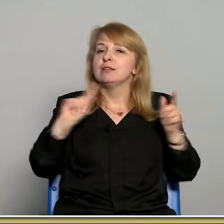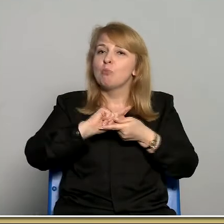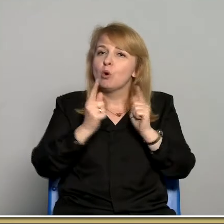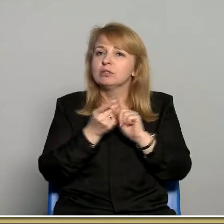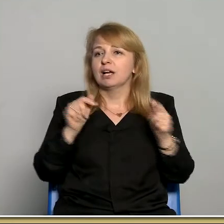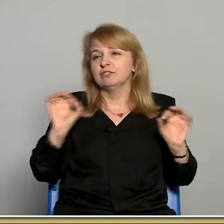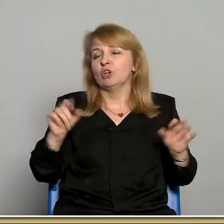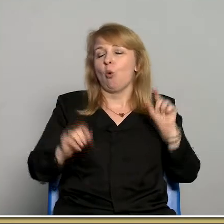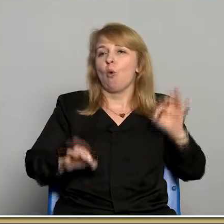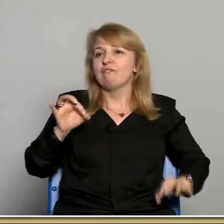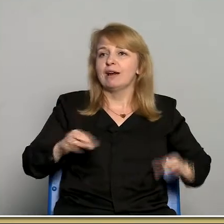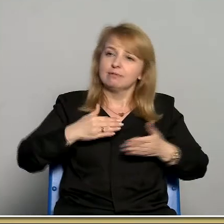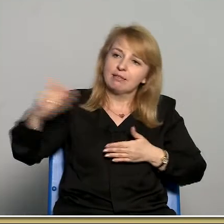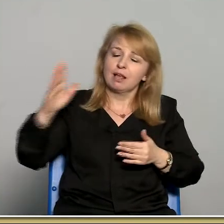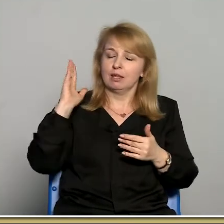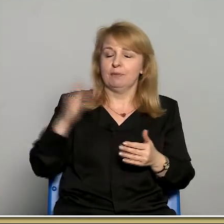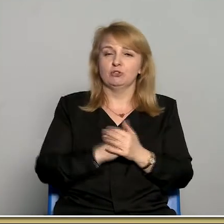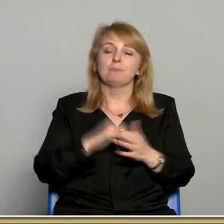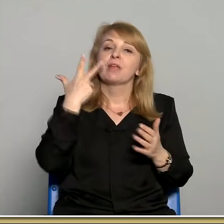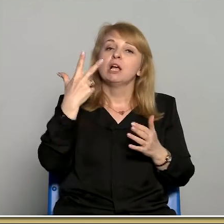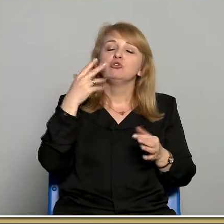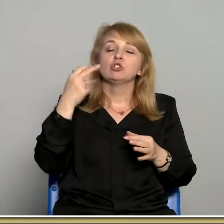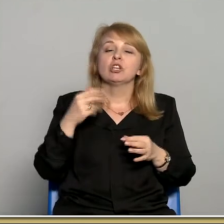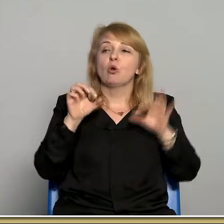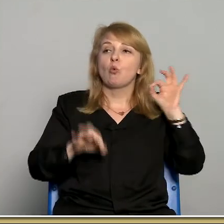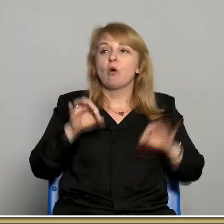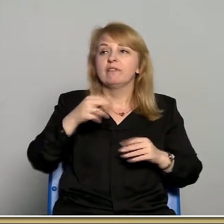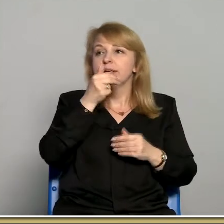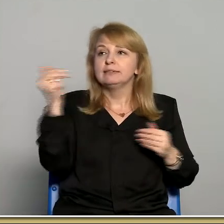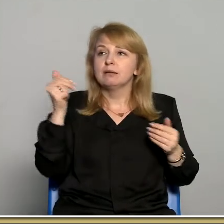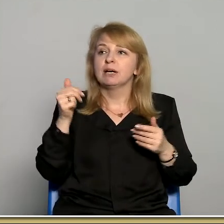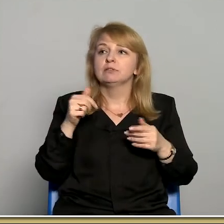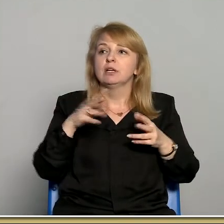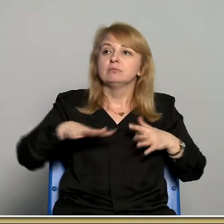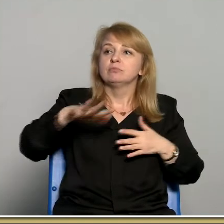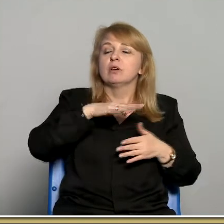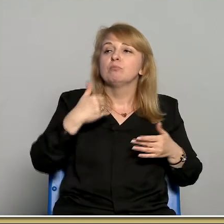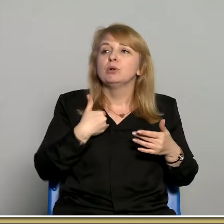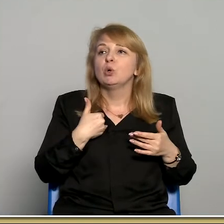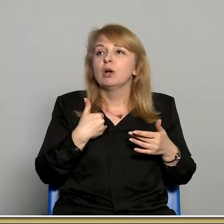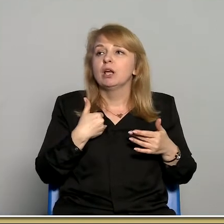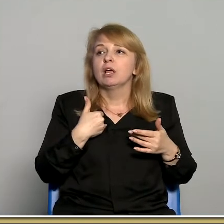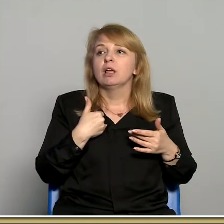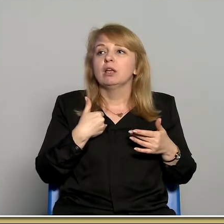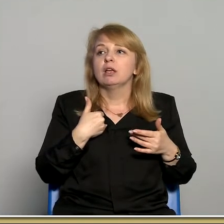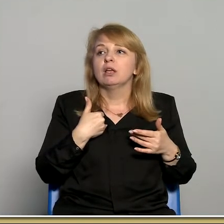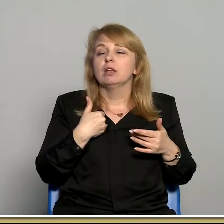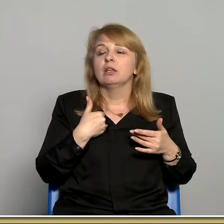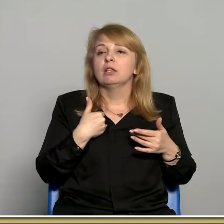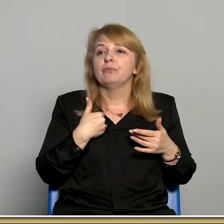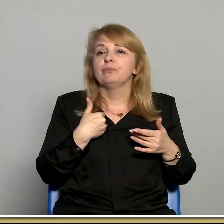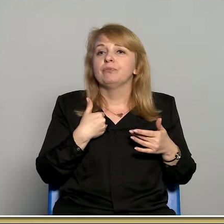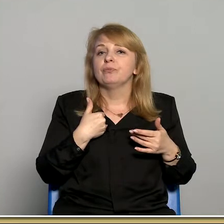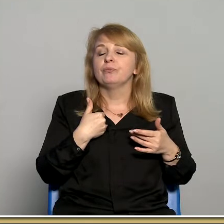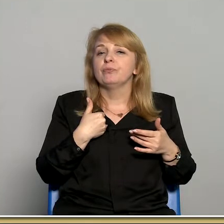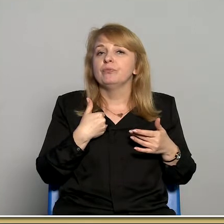konferencje. 3 konferencje tematyczne w obszarach już bardziej dedykowanych.